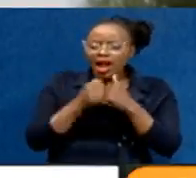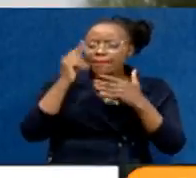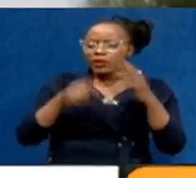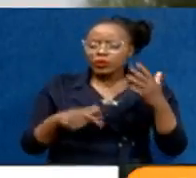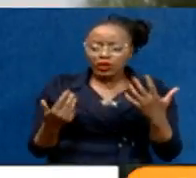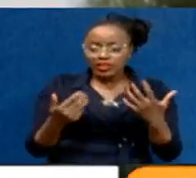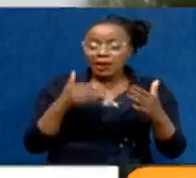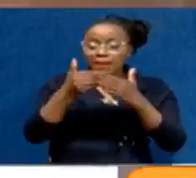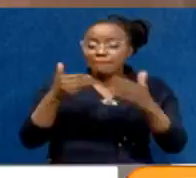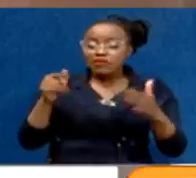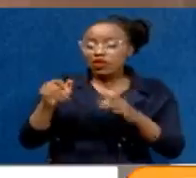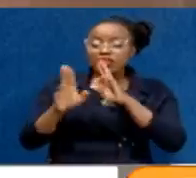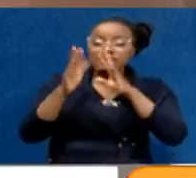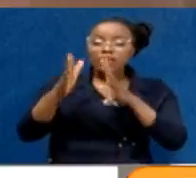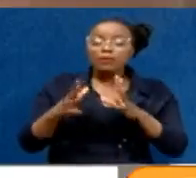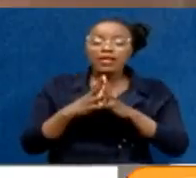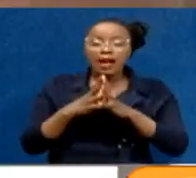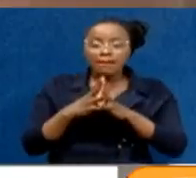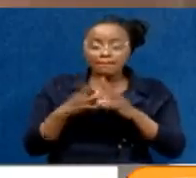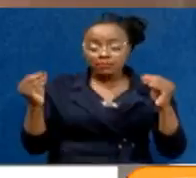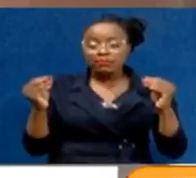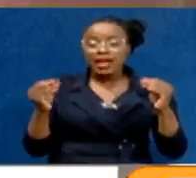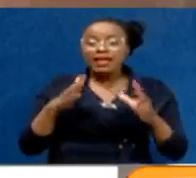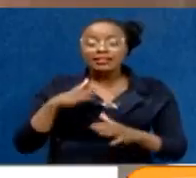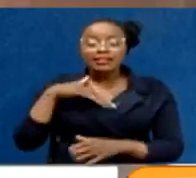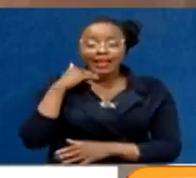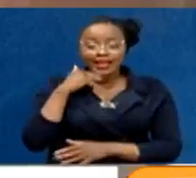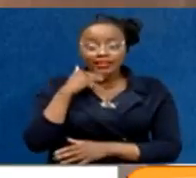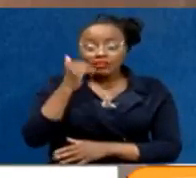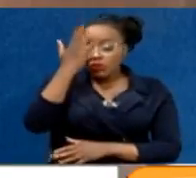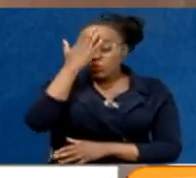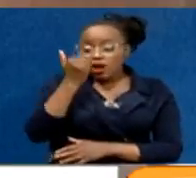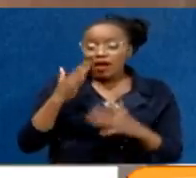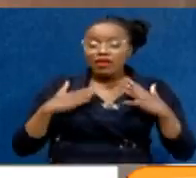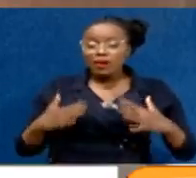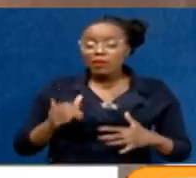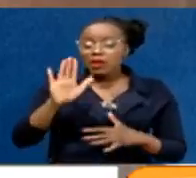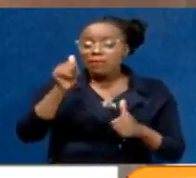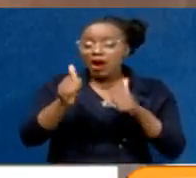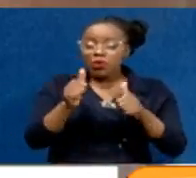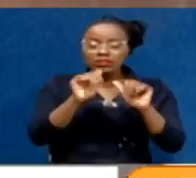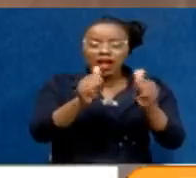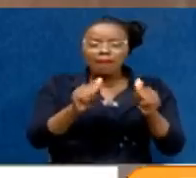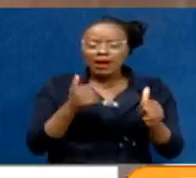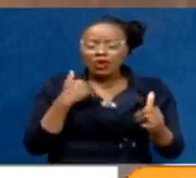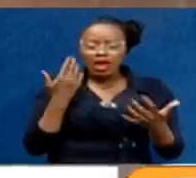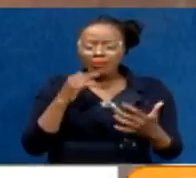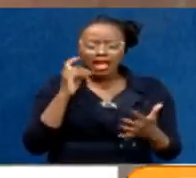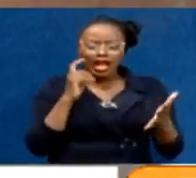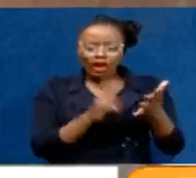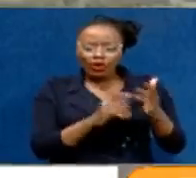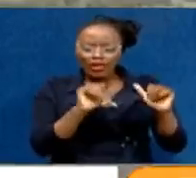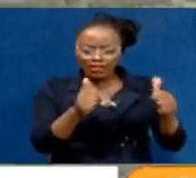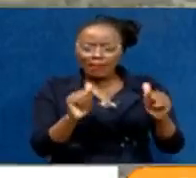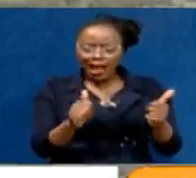kilichojiri kabla ya mwanahabari huyu kukumbana na mauti. Kwani mwili wake ambao bado haukuwa umetambulika